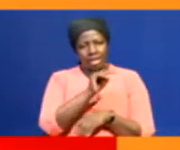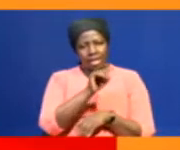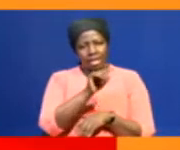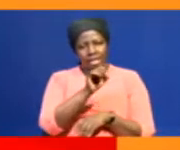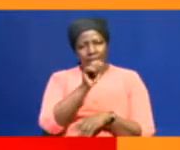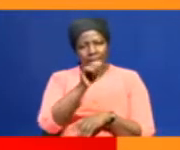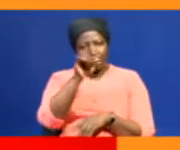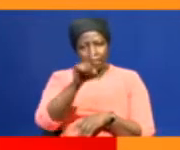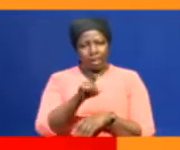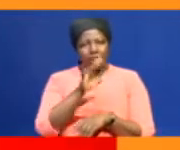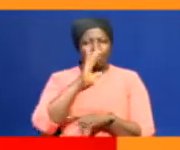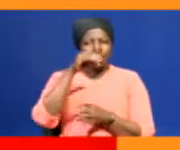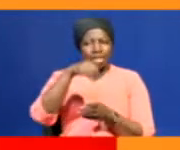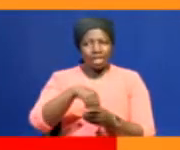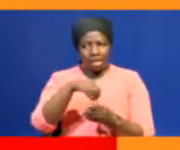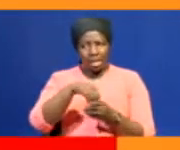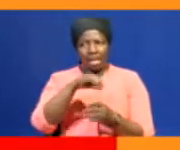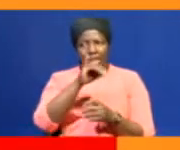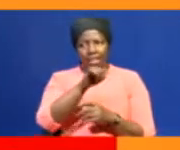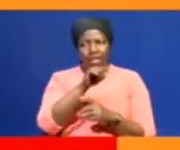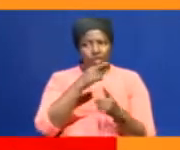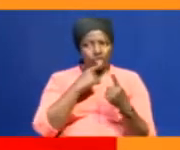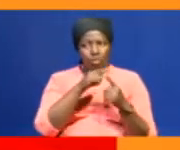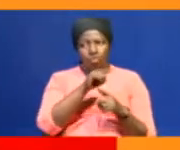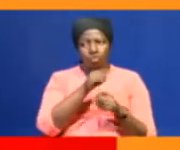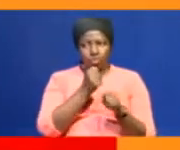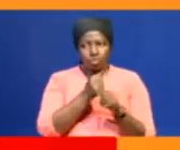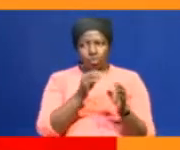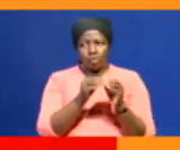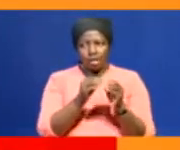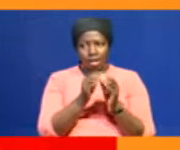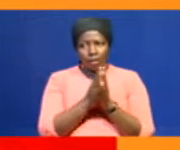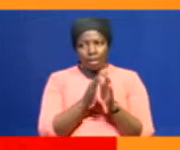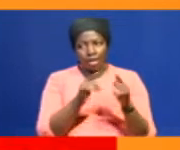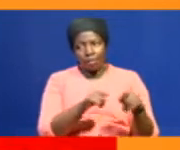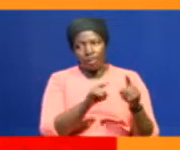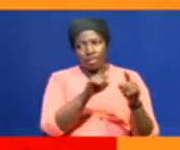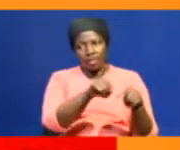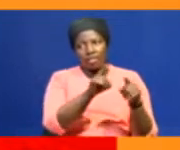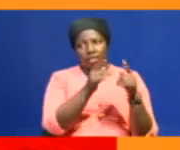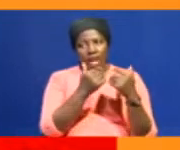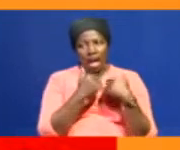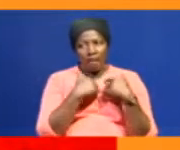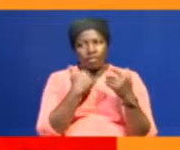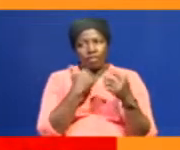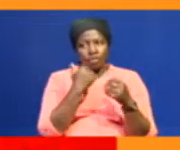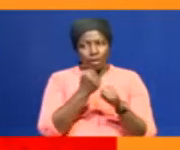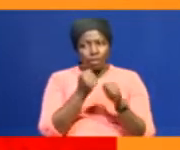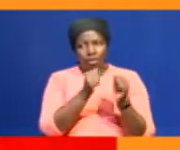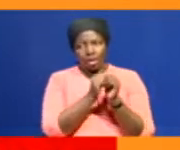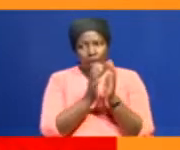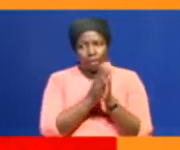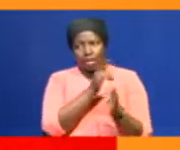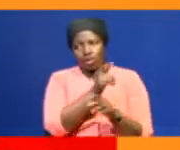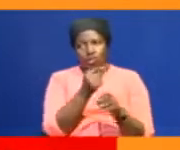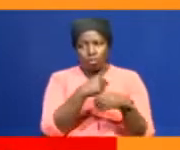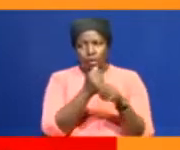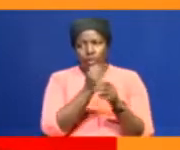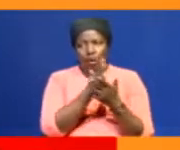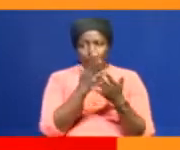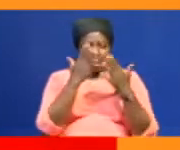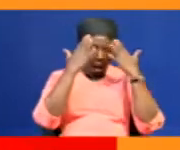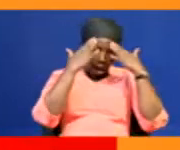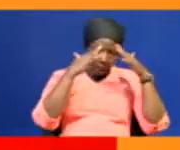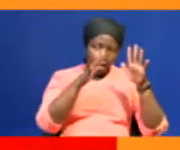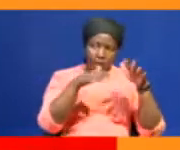katika mazungumzo. Je, pengine mnafanya vikao nao na pengine wametoa ushirikiano nanyi kuhakikisha kwamba hiyo awareness ama